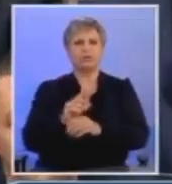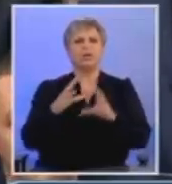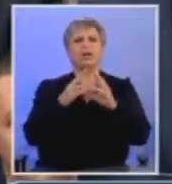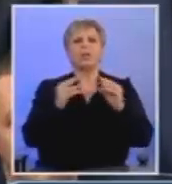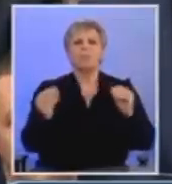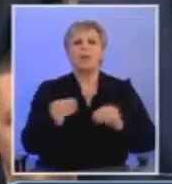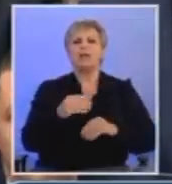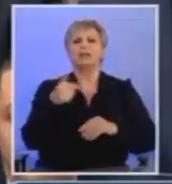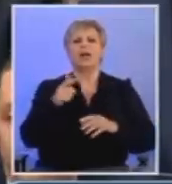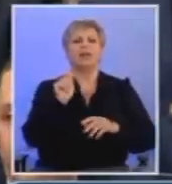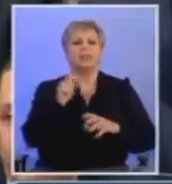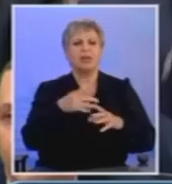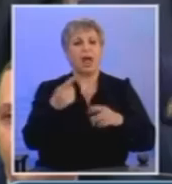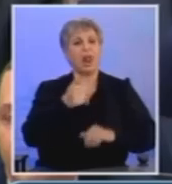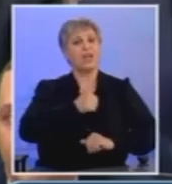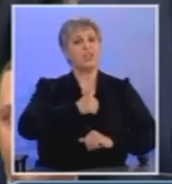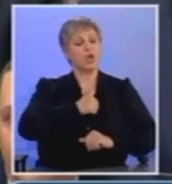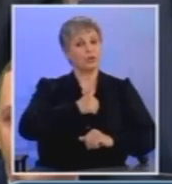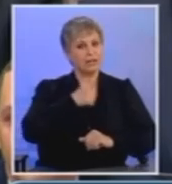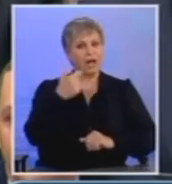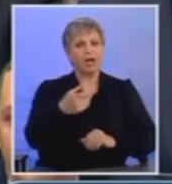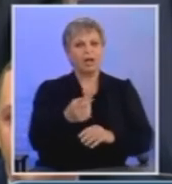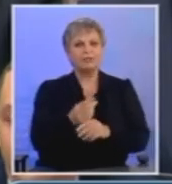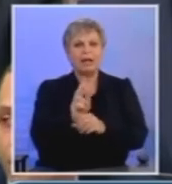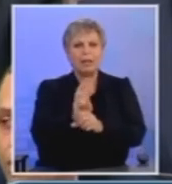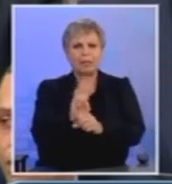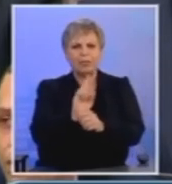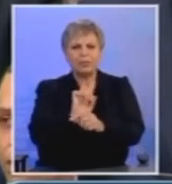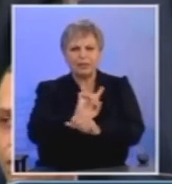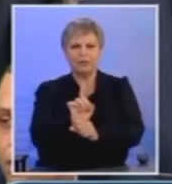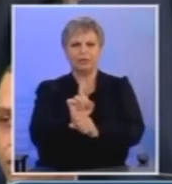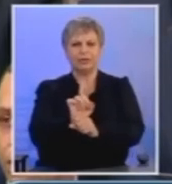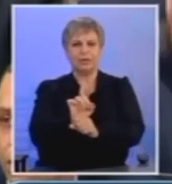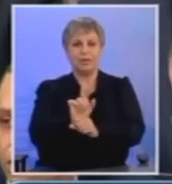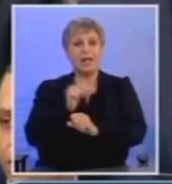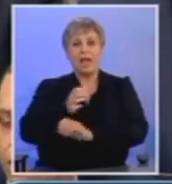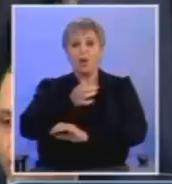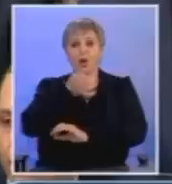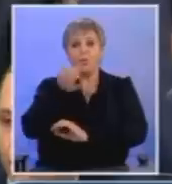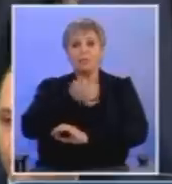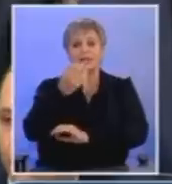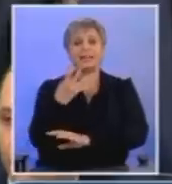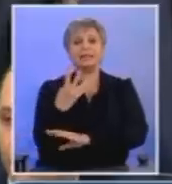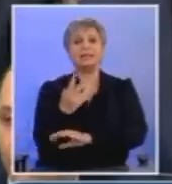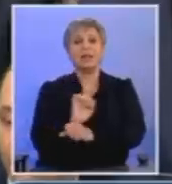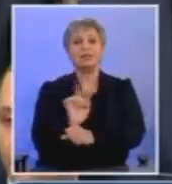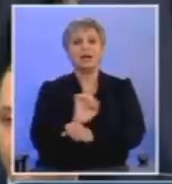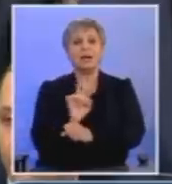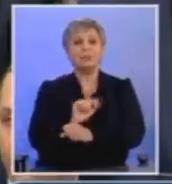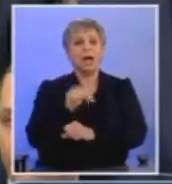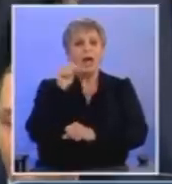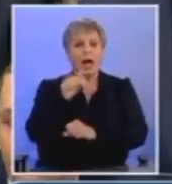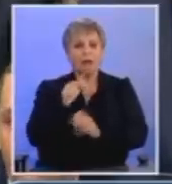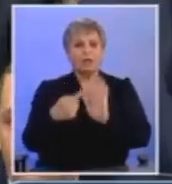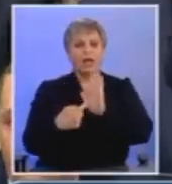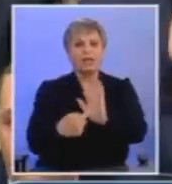3 δευτερόλεπτα. Υπήρχε ιδιωτικό κανάλι που από τη δήλωση αυτή των 4 λεπτών έπαιξε 3 δευτερόλεπτα. Εάν